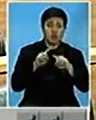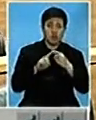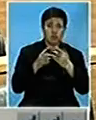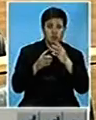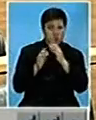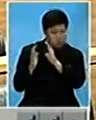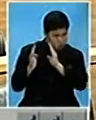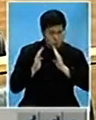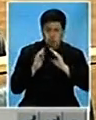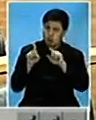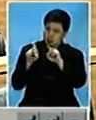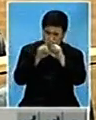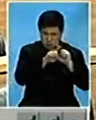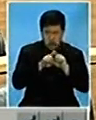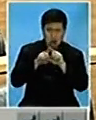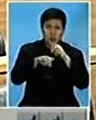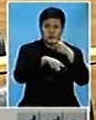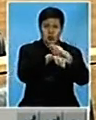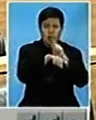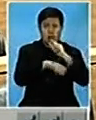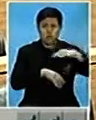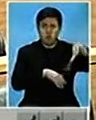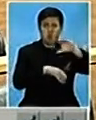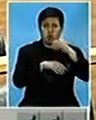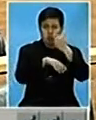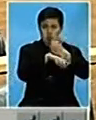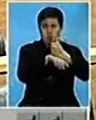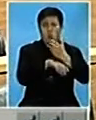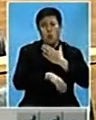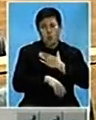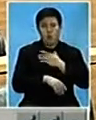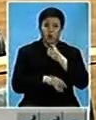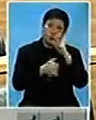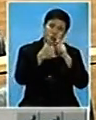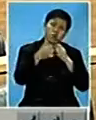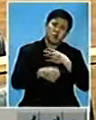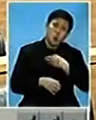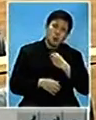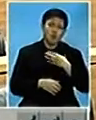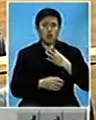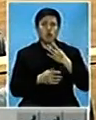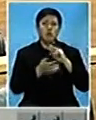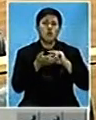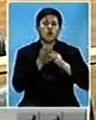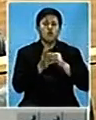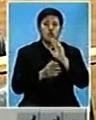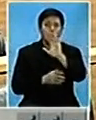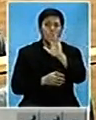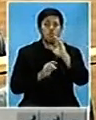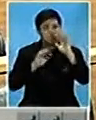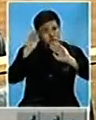ฏิบัติร่วมกันนะครับว่าประธานนั้นเป็นประธานของเรานะครับท่านจะชอบไม่ชอบก็เป็นเรื่องของที่มาแห่งการโหว